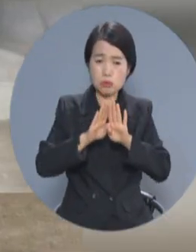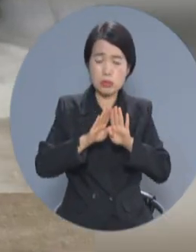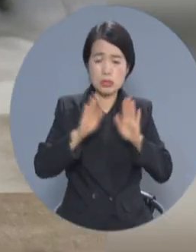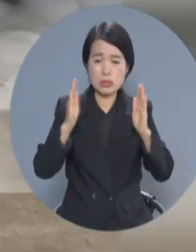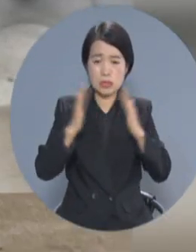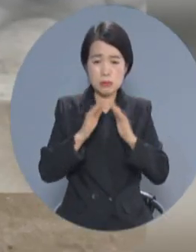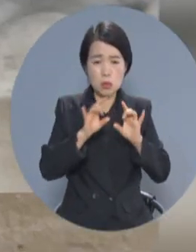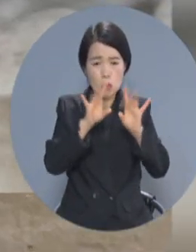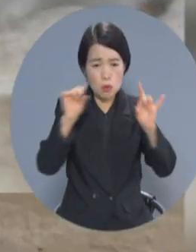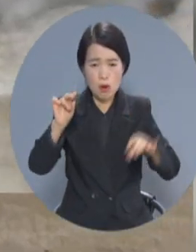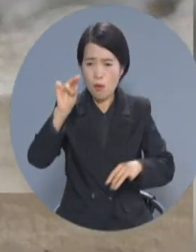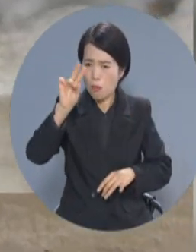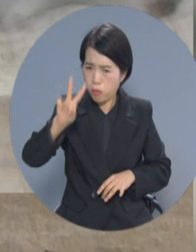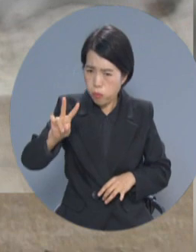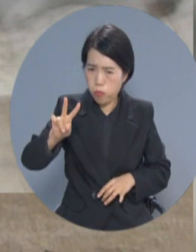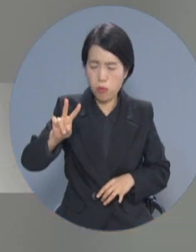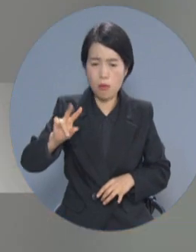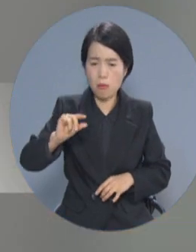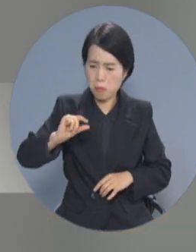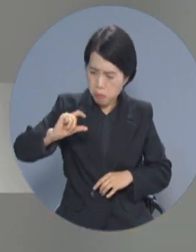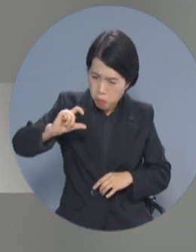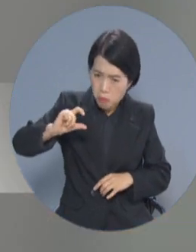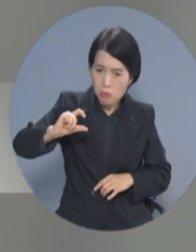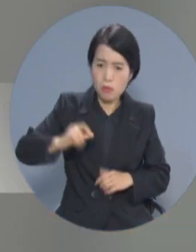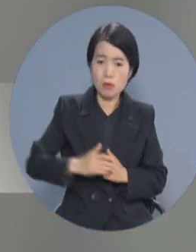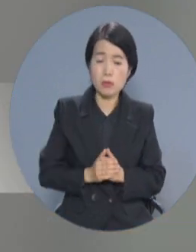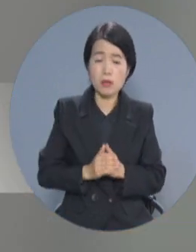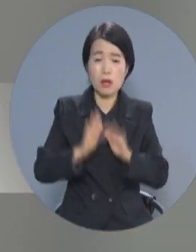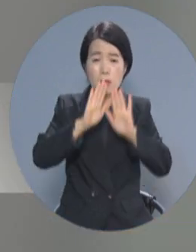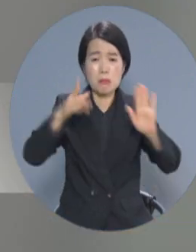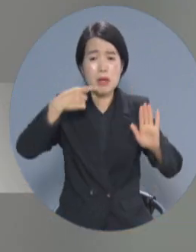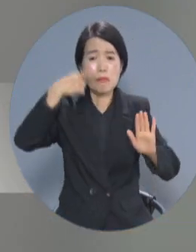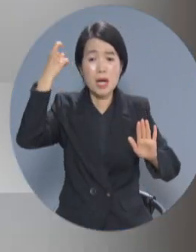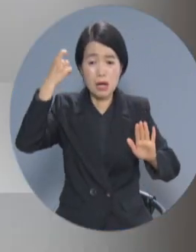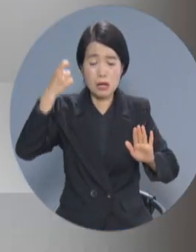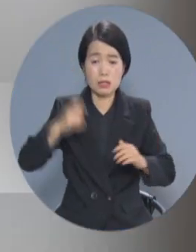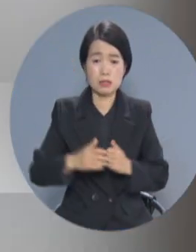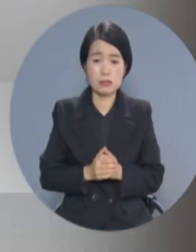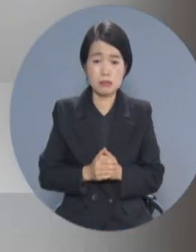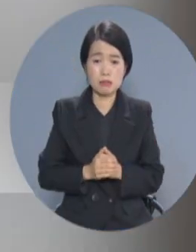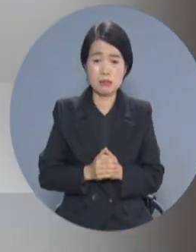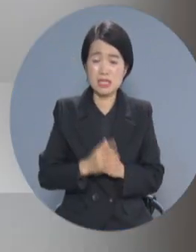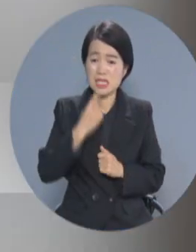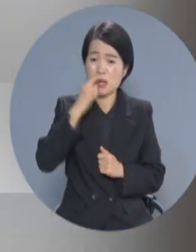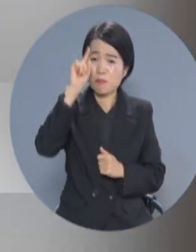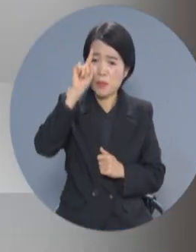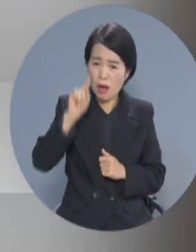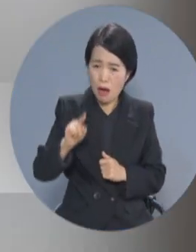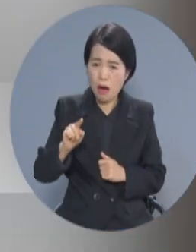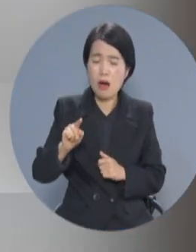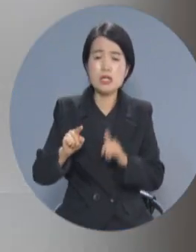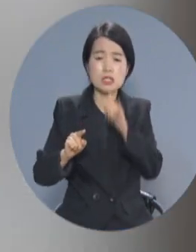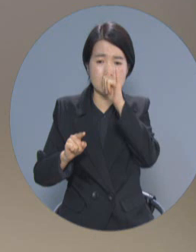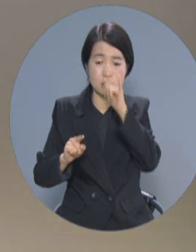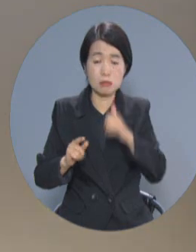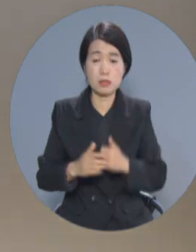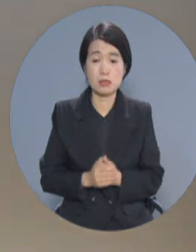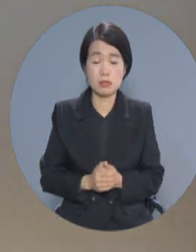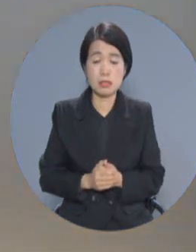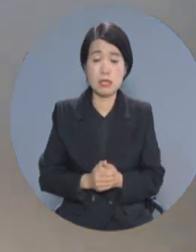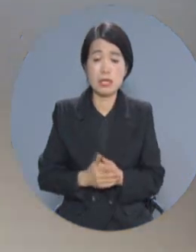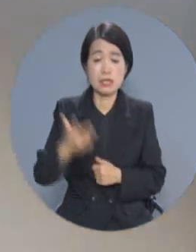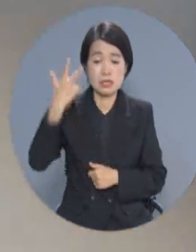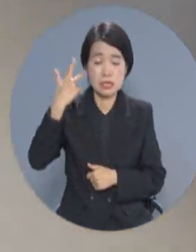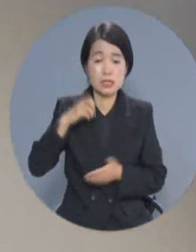곳곳에 벌어진 틈새가 보입니다. 벽면엔 찍힌 자국이 있고 아예 실금이 간 곳도 있습니다.